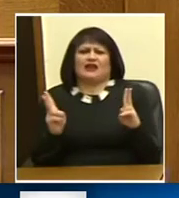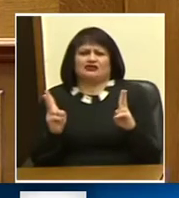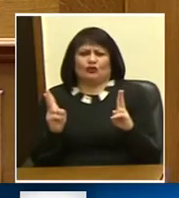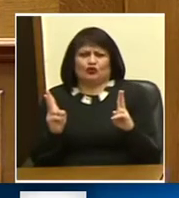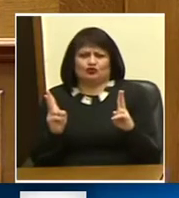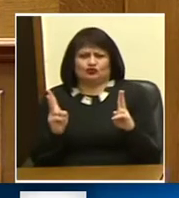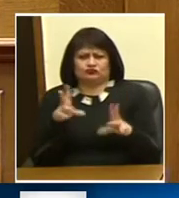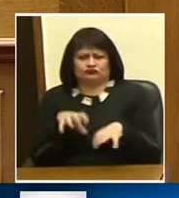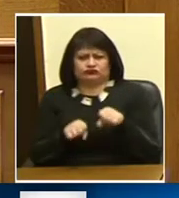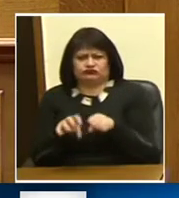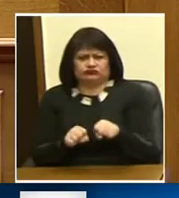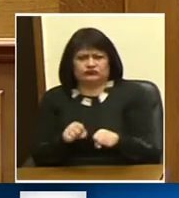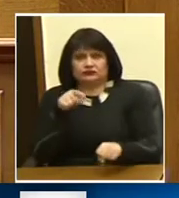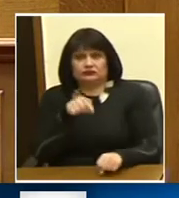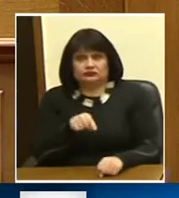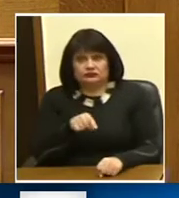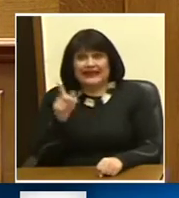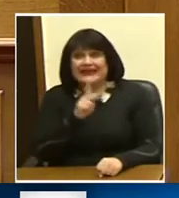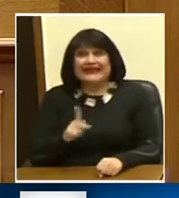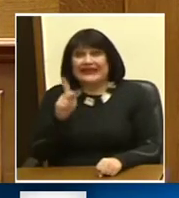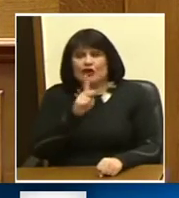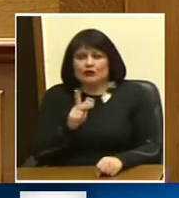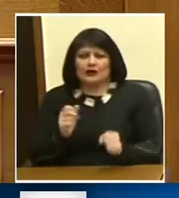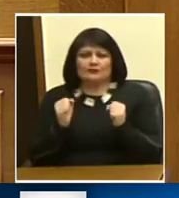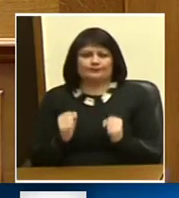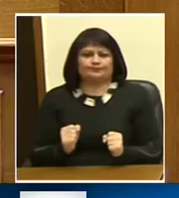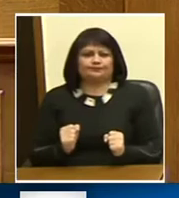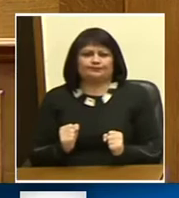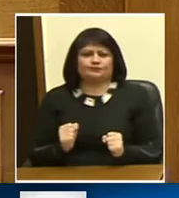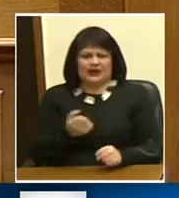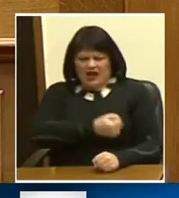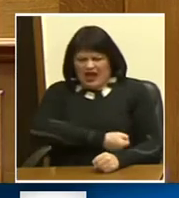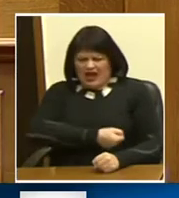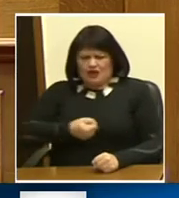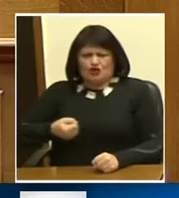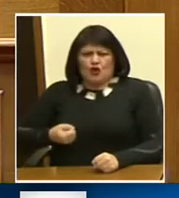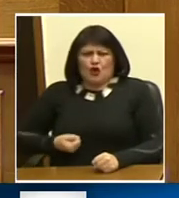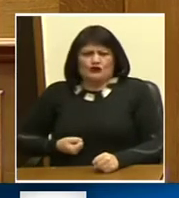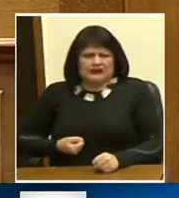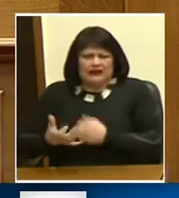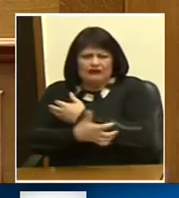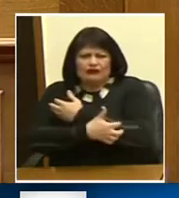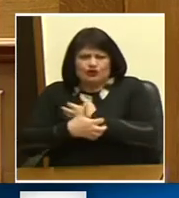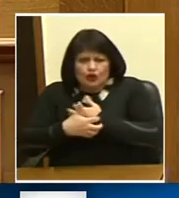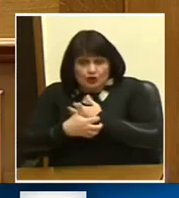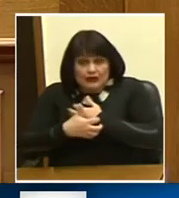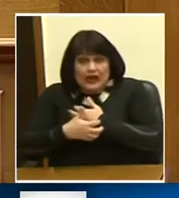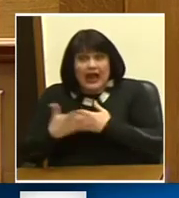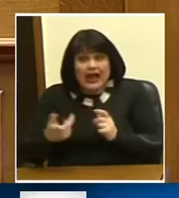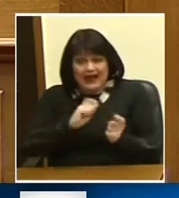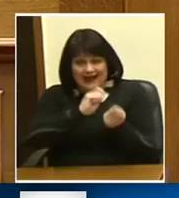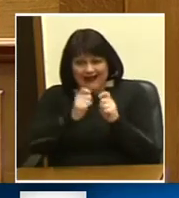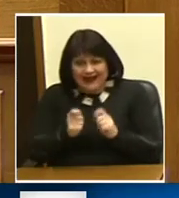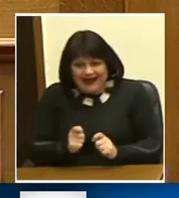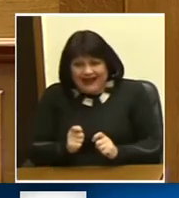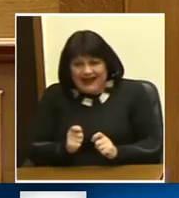όχι μόνο καθυλώνει τις κοινωνίες λόγω ακραίας λιτότητας, κυρίως όμως μετασχηματίζει τους ίδιους